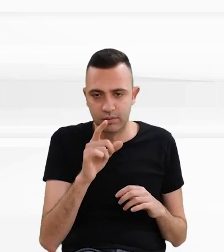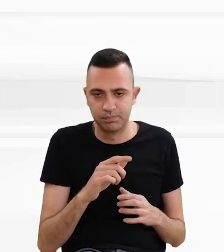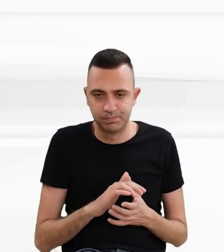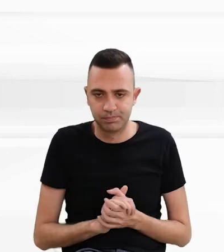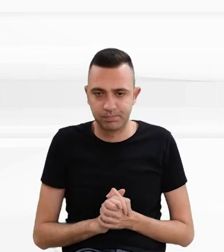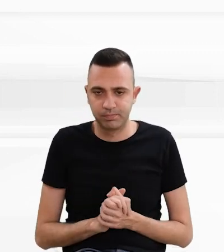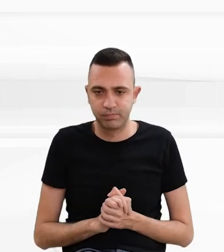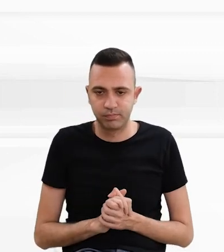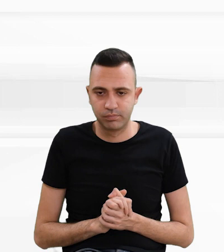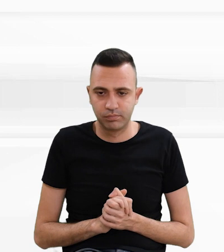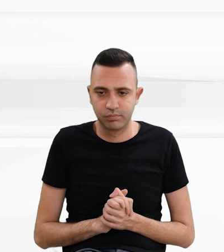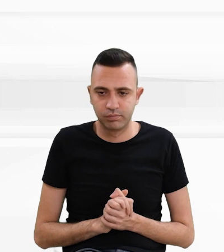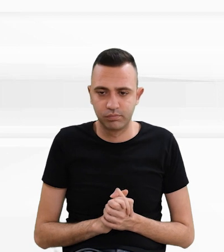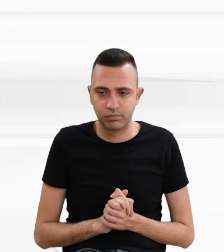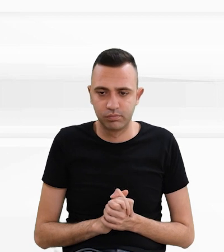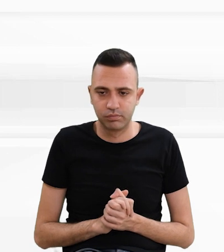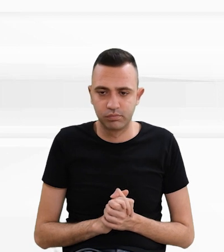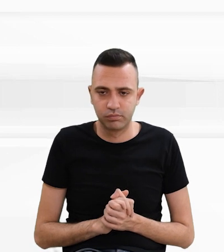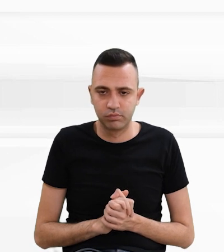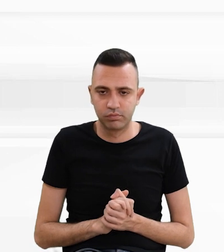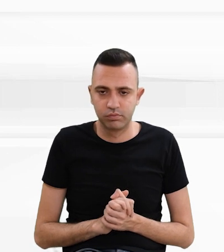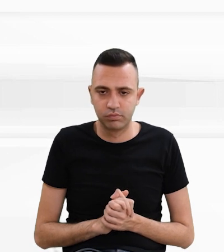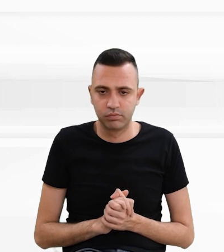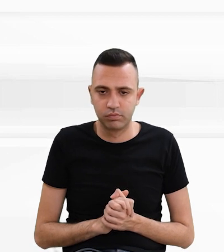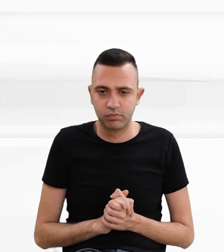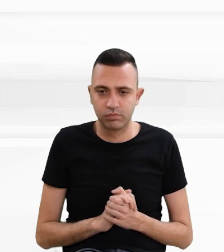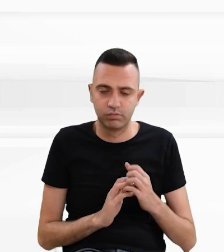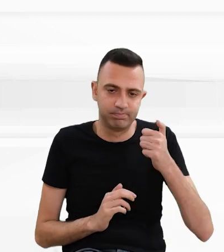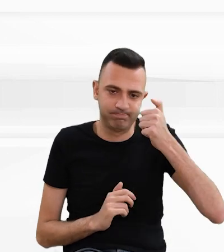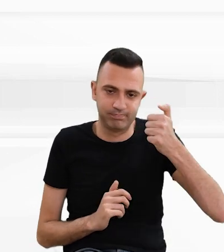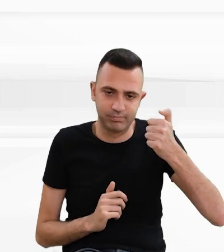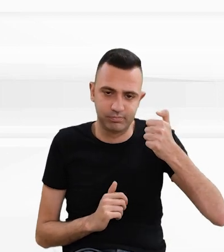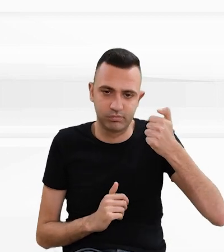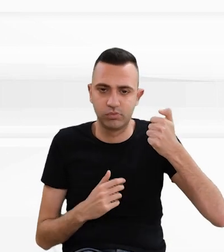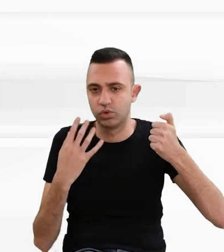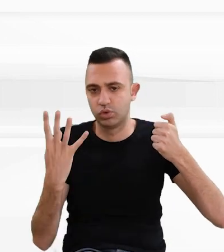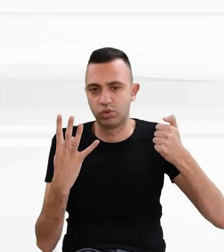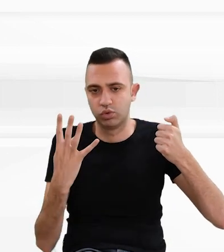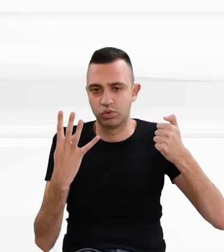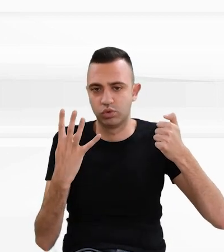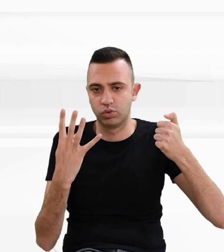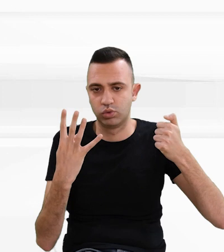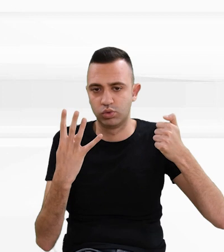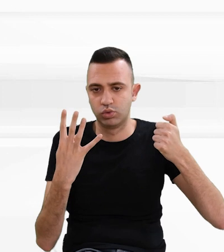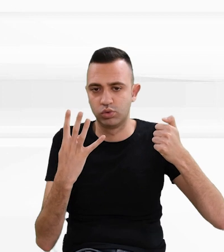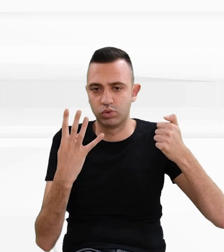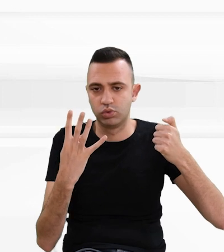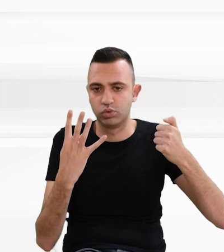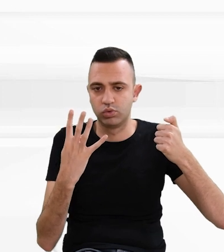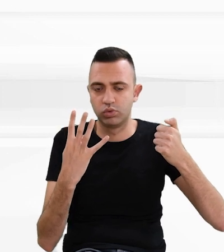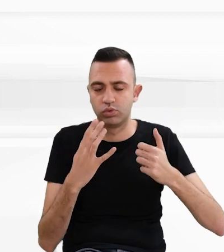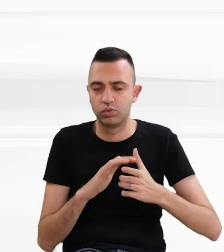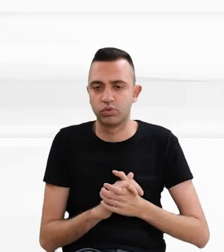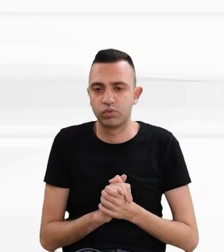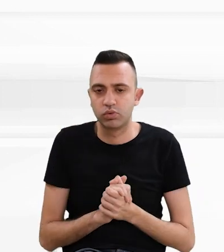64'ü bu şekilde yazarsak bu altının gösterimi suda dördünü gösterimi Evet